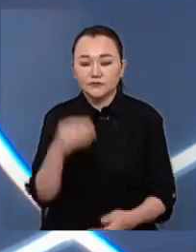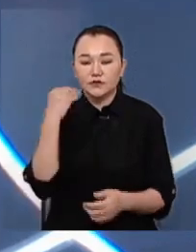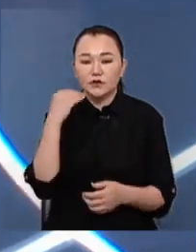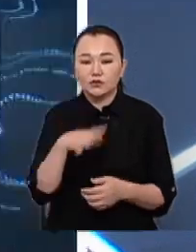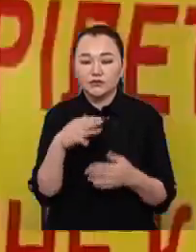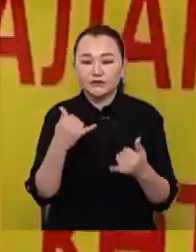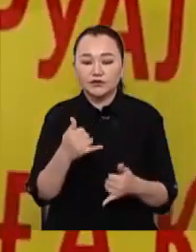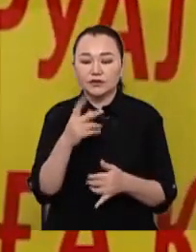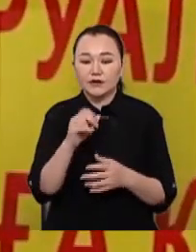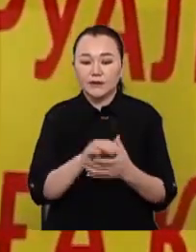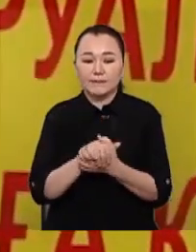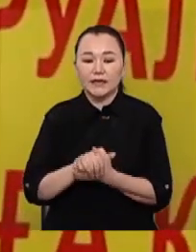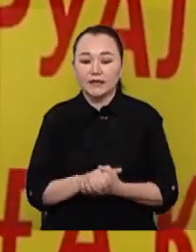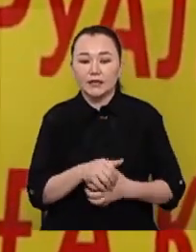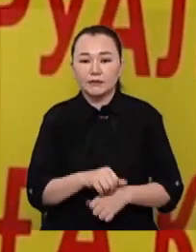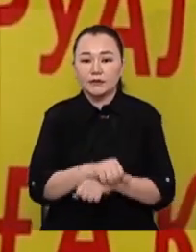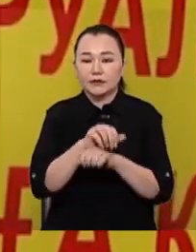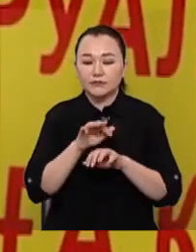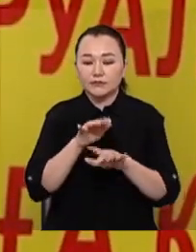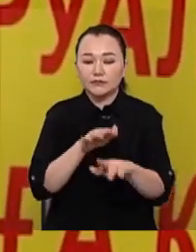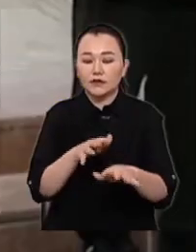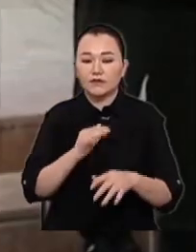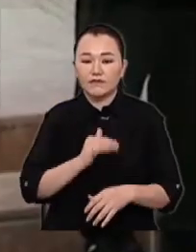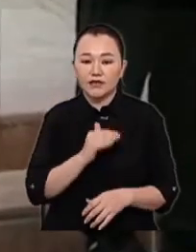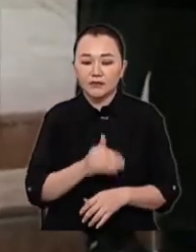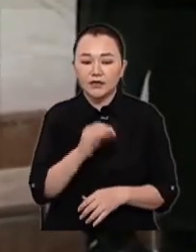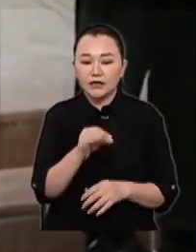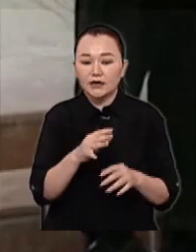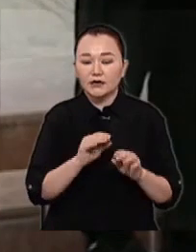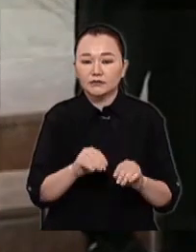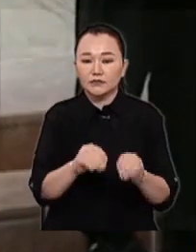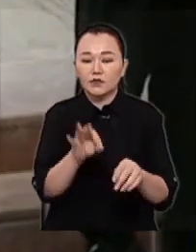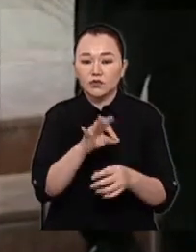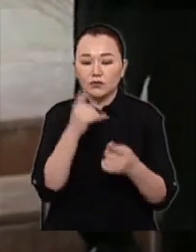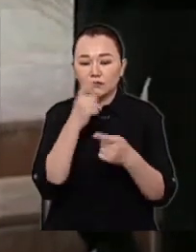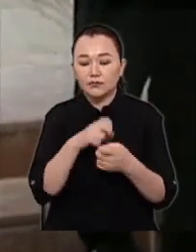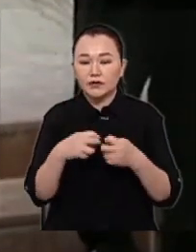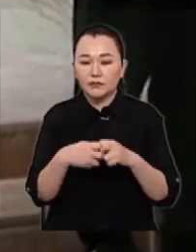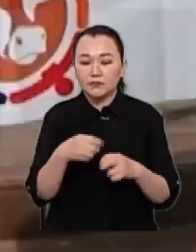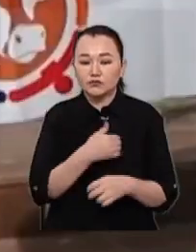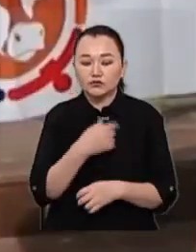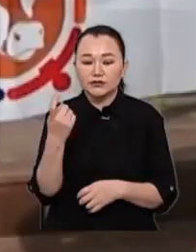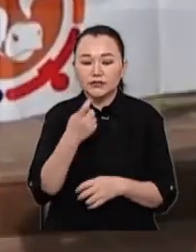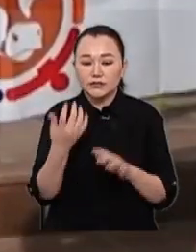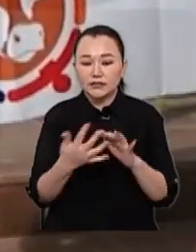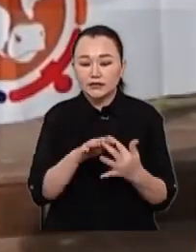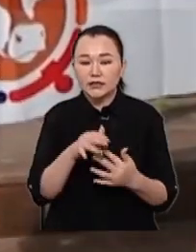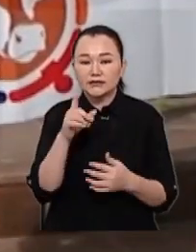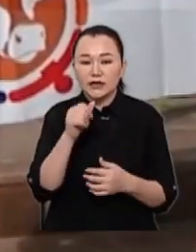В Актобе сегодня на мирный митинг вышли аграрии и фермеры. Заявить о своих проблемах приехали крестьяне из